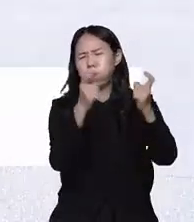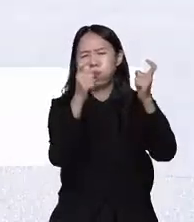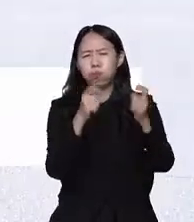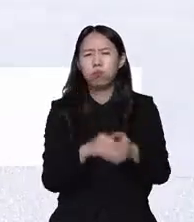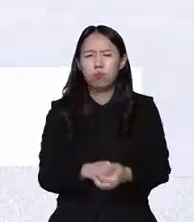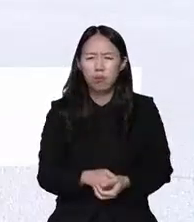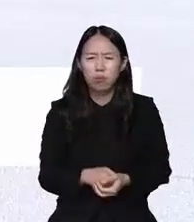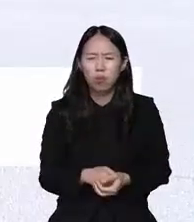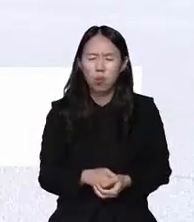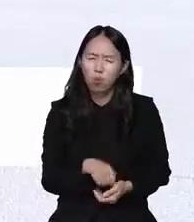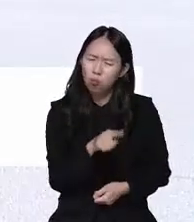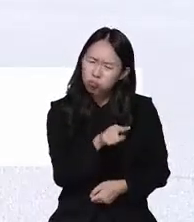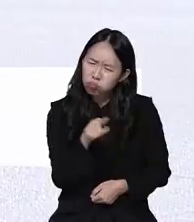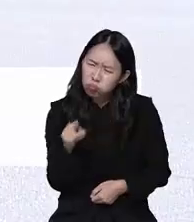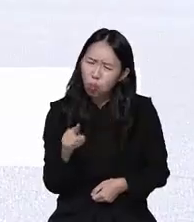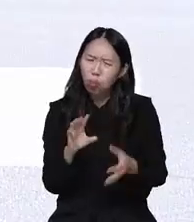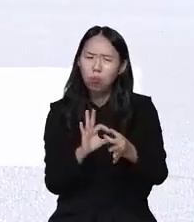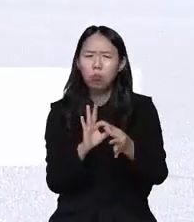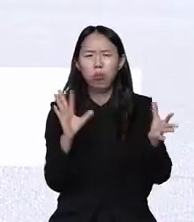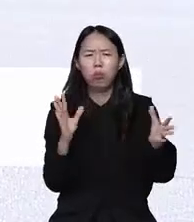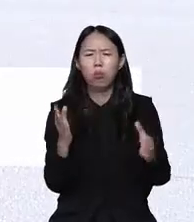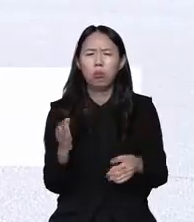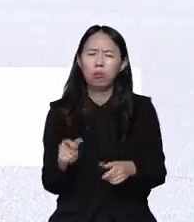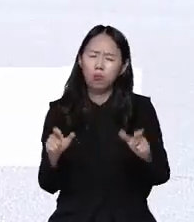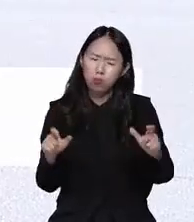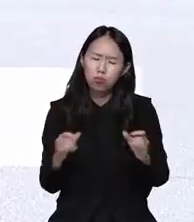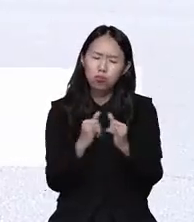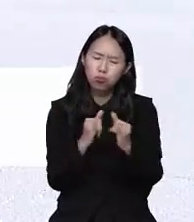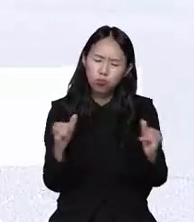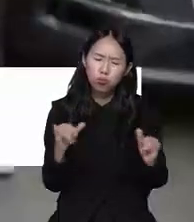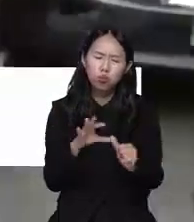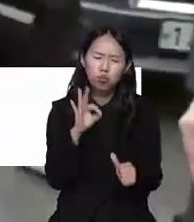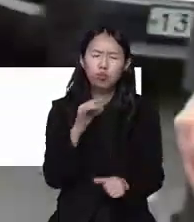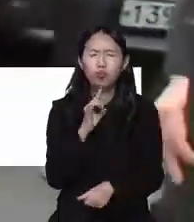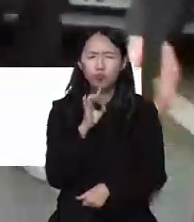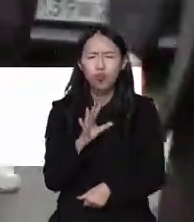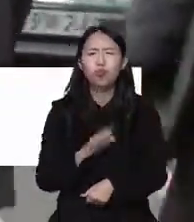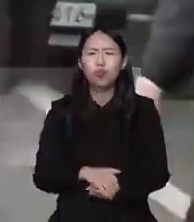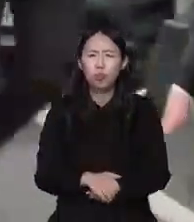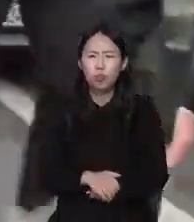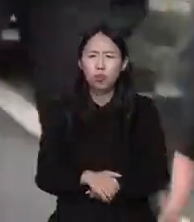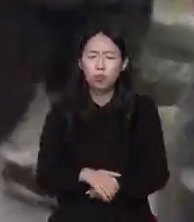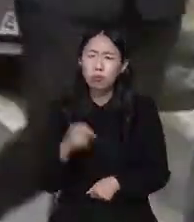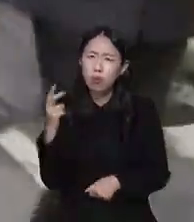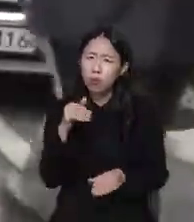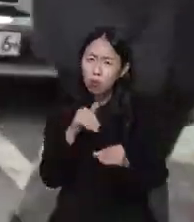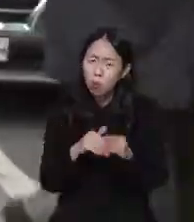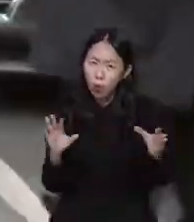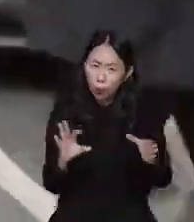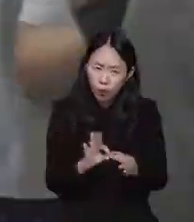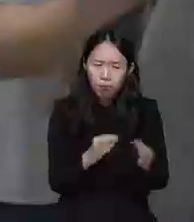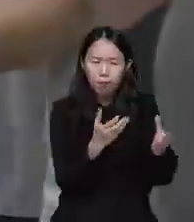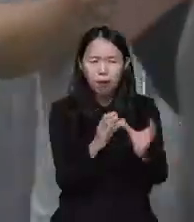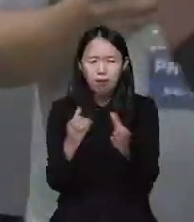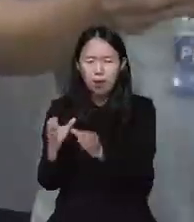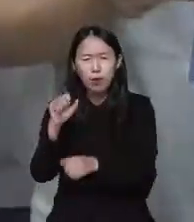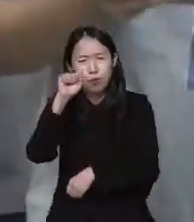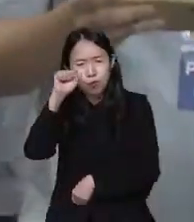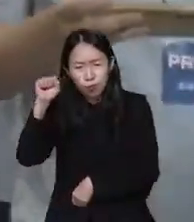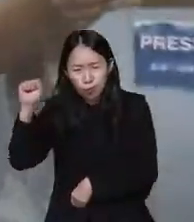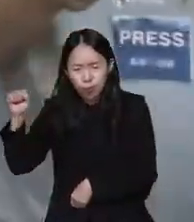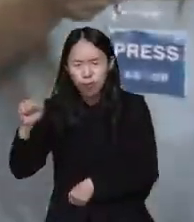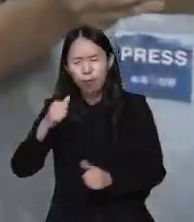그러길래 후보적으로는 상관이 없는데 지역구라는 뽑는 것인데. 재선거를 둘러싼 각 당과 후보